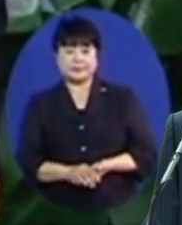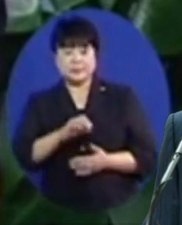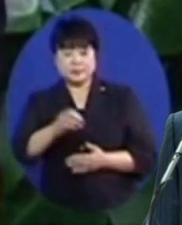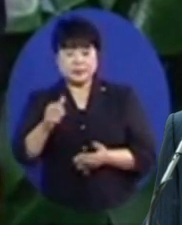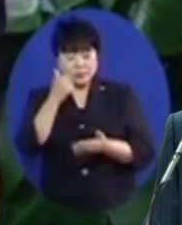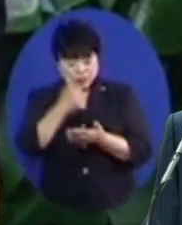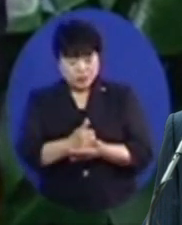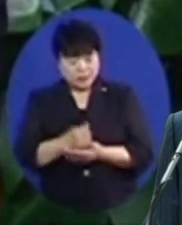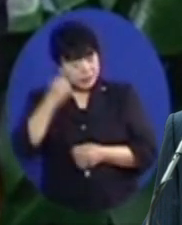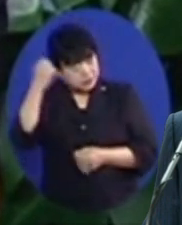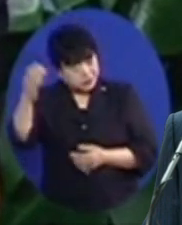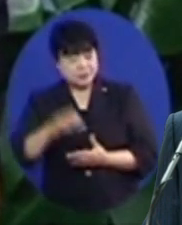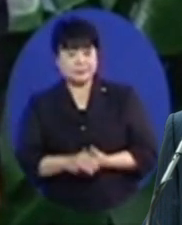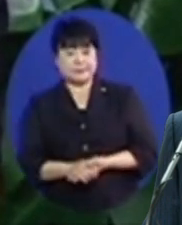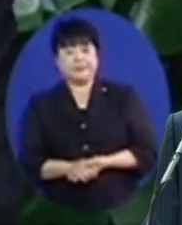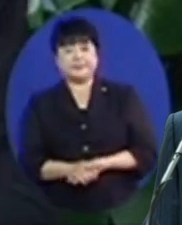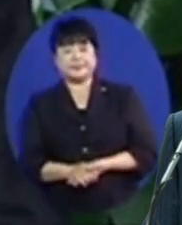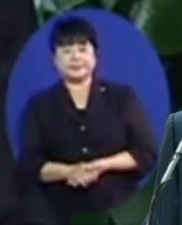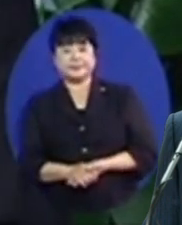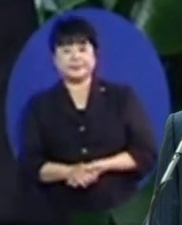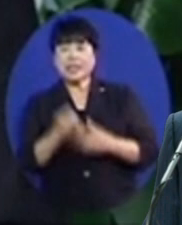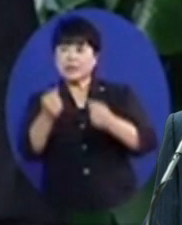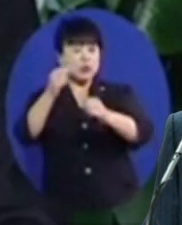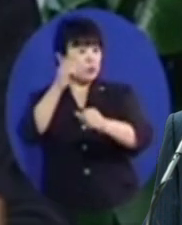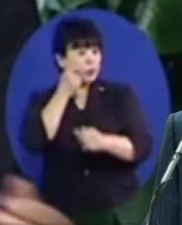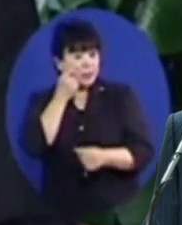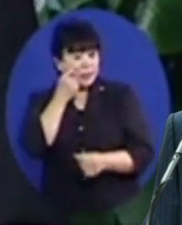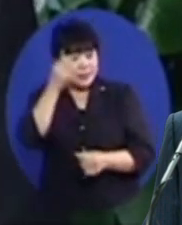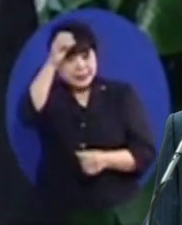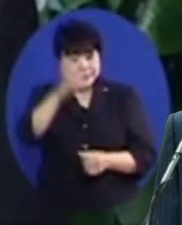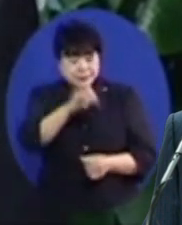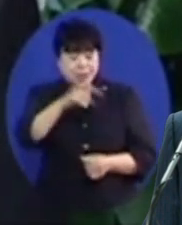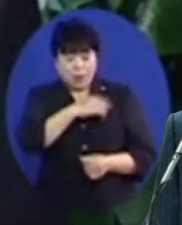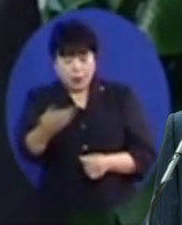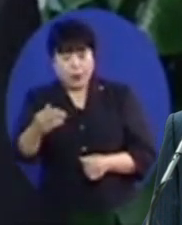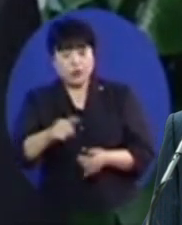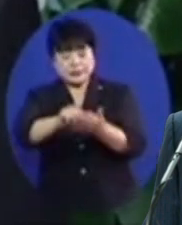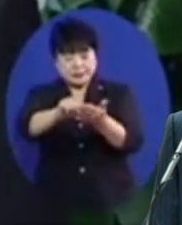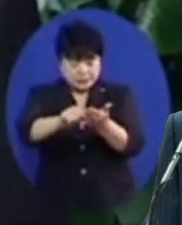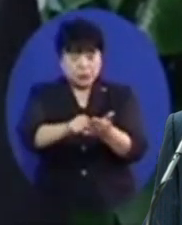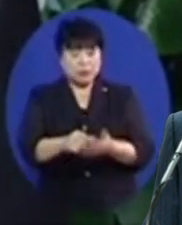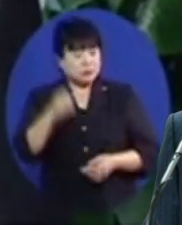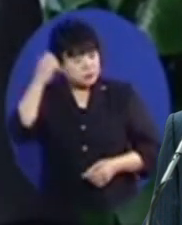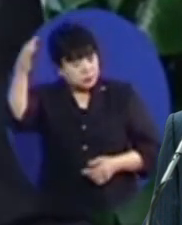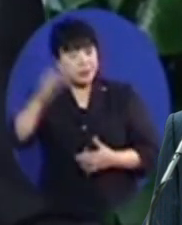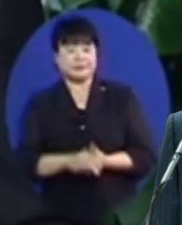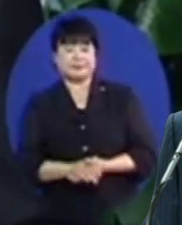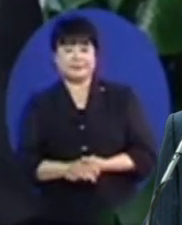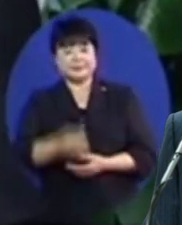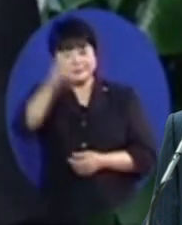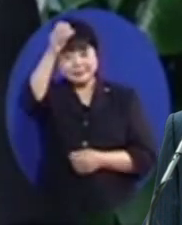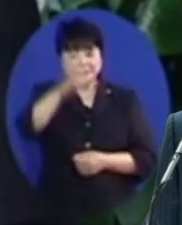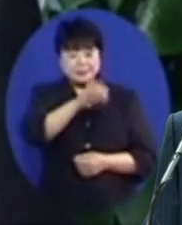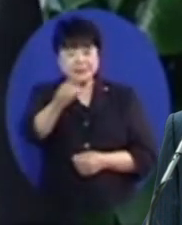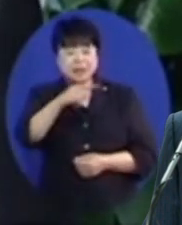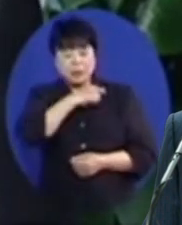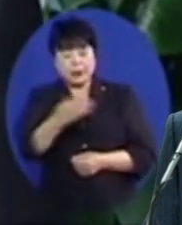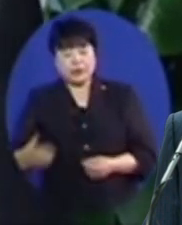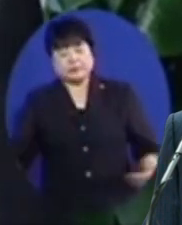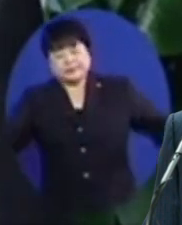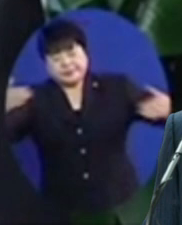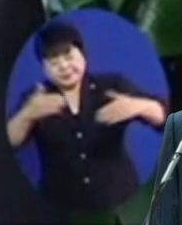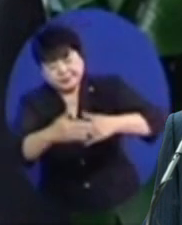이웃의 죄를 지워버린다. 내 힘으로는 안 된다. 십자가 보혈의 지우개인 것입니다. 십자가의 보혈을 끌어안고